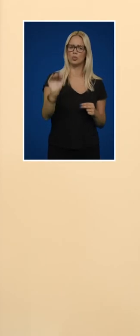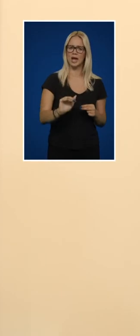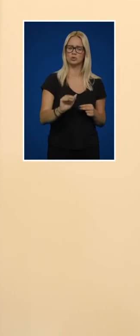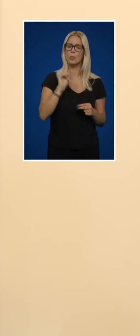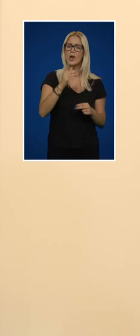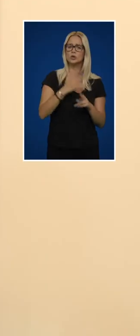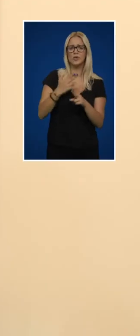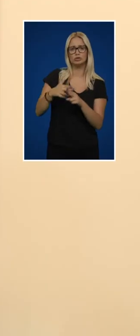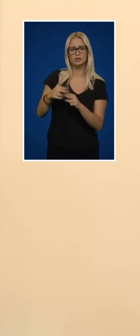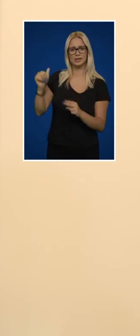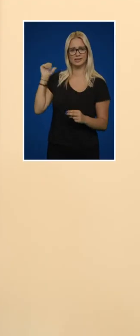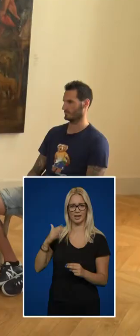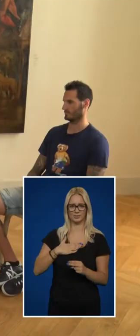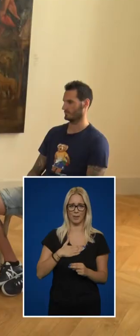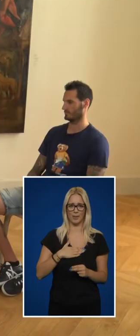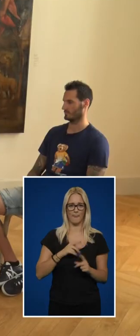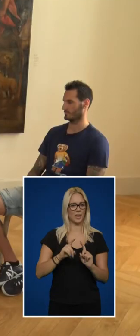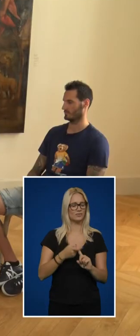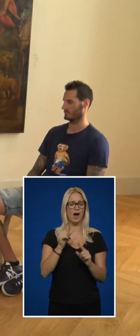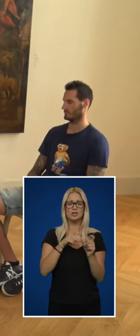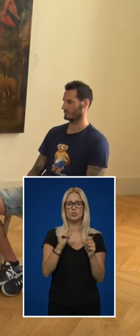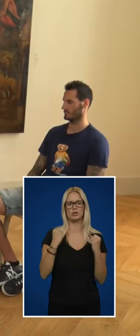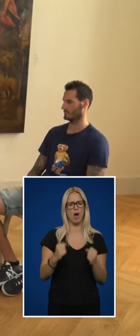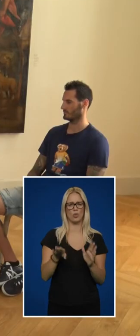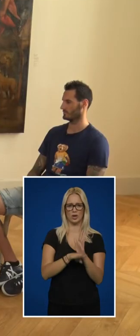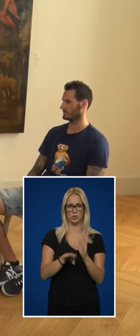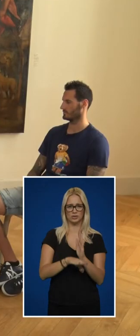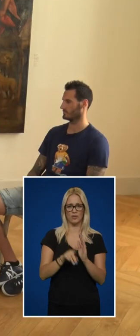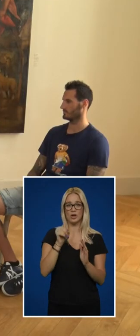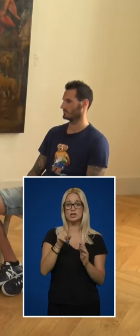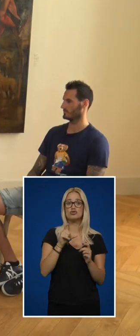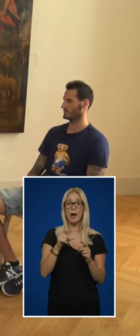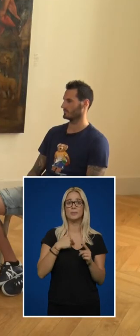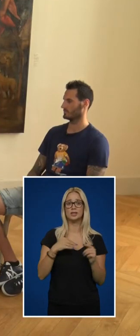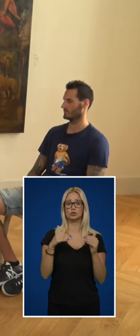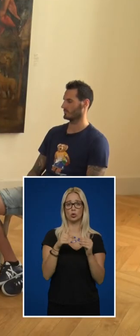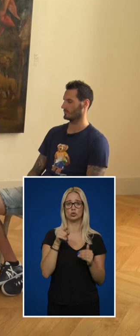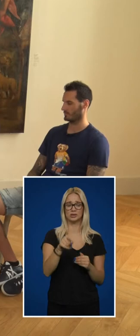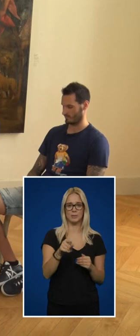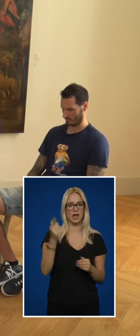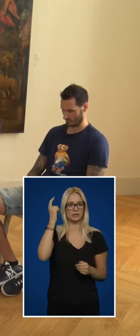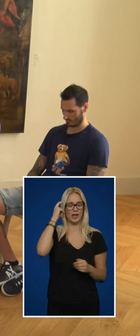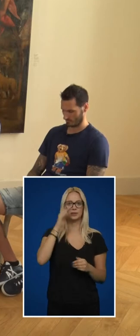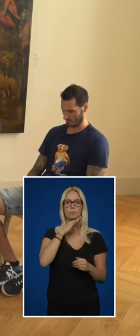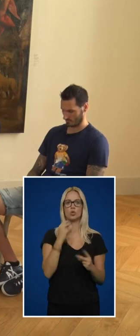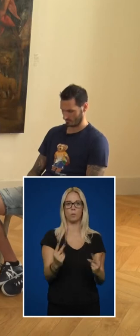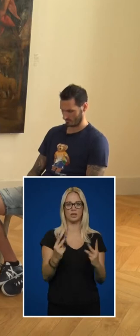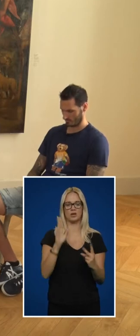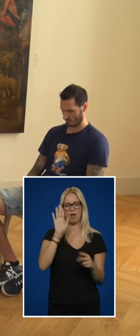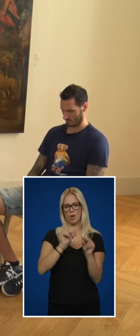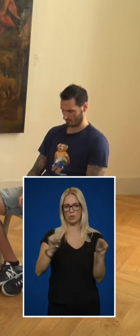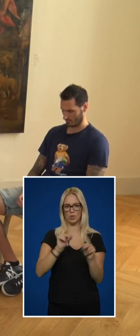su jako, jako jednostavne i čak bi se složio s time da je i ova svijest puno, puno bitnija nego možda